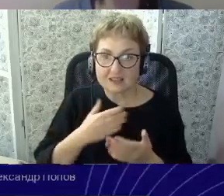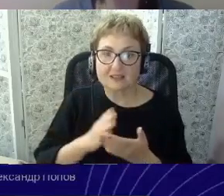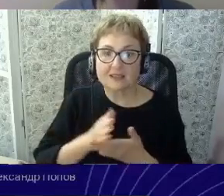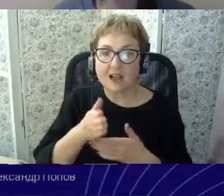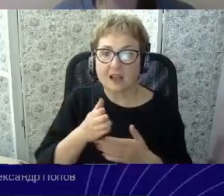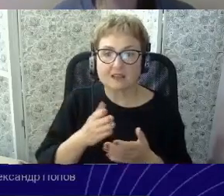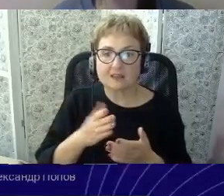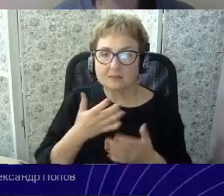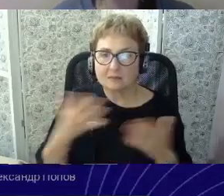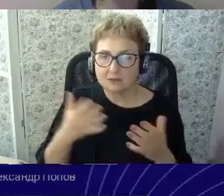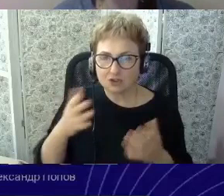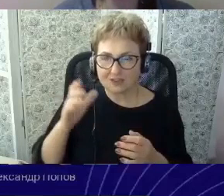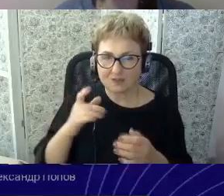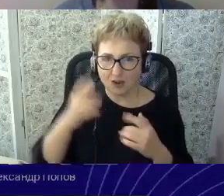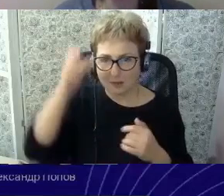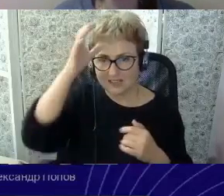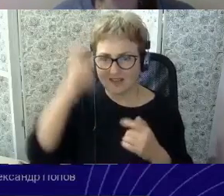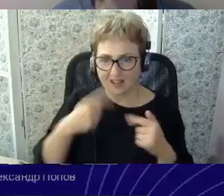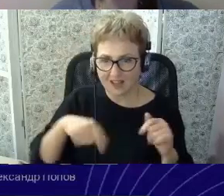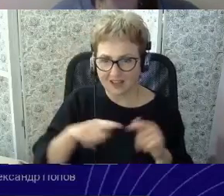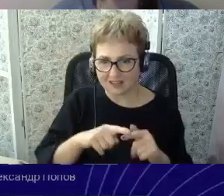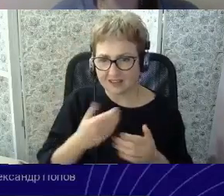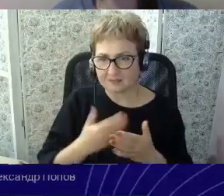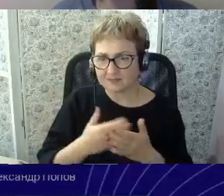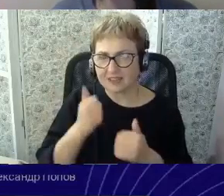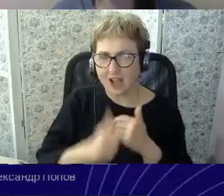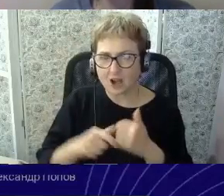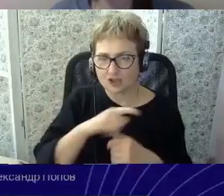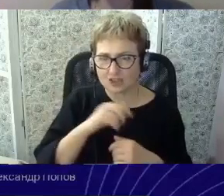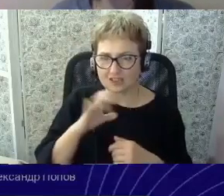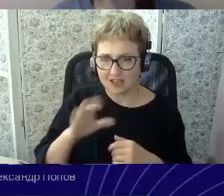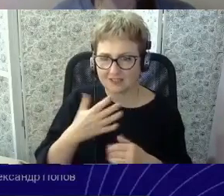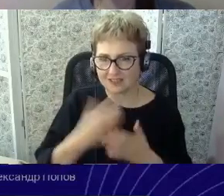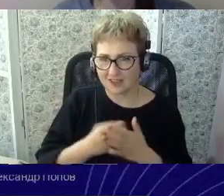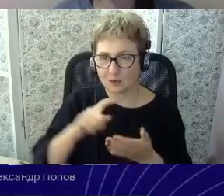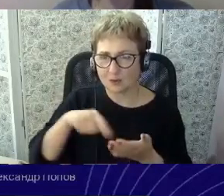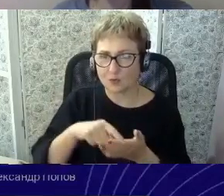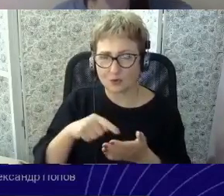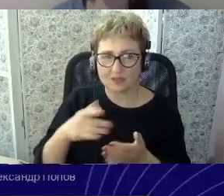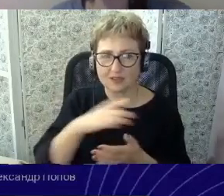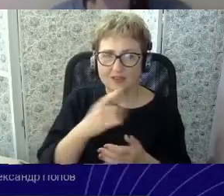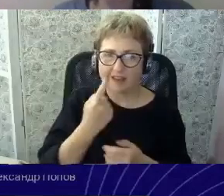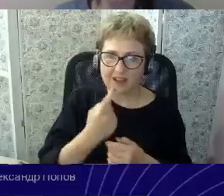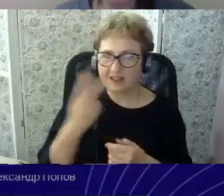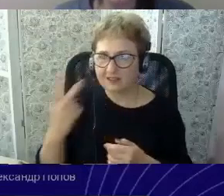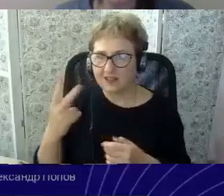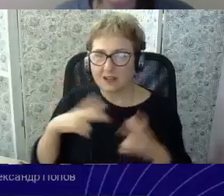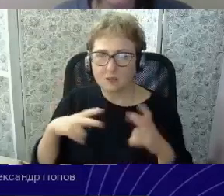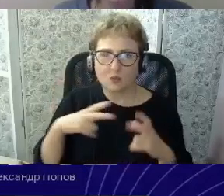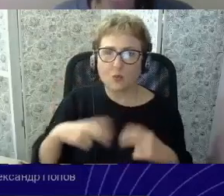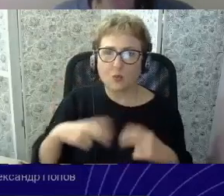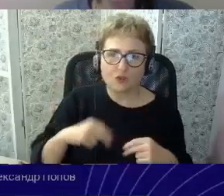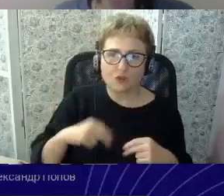в большинство образовательных организаций, ну, даже каждый из нас может в своем городе зайти в 1-2 колледжа, 1-2